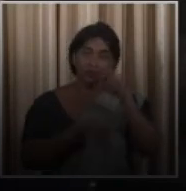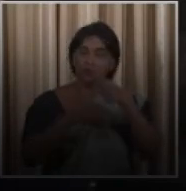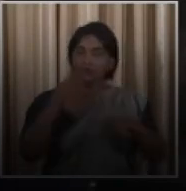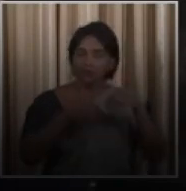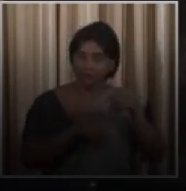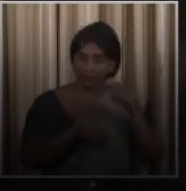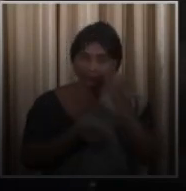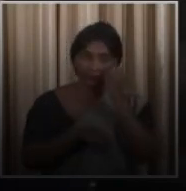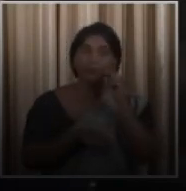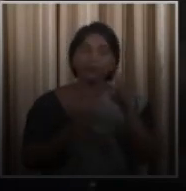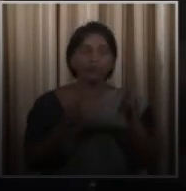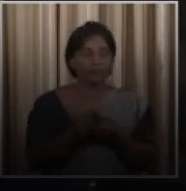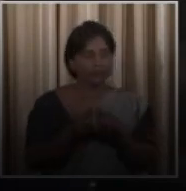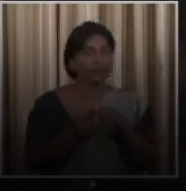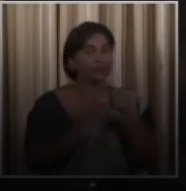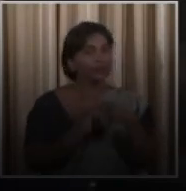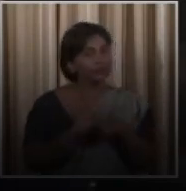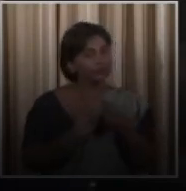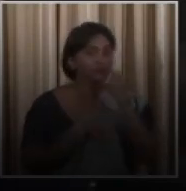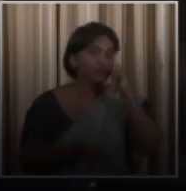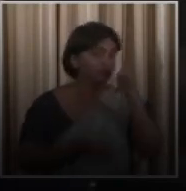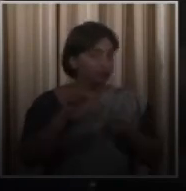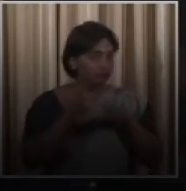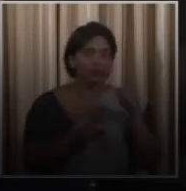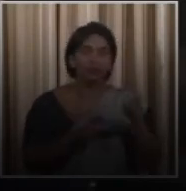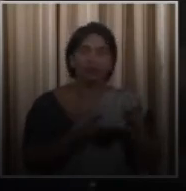කරා ඒ අරහා මේ රටේ ජනතාවගේ